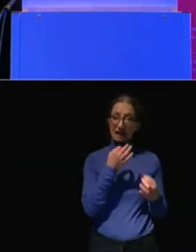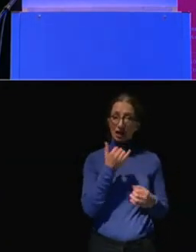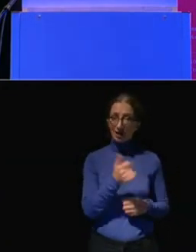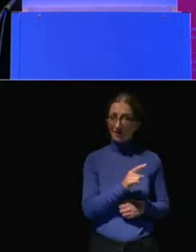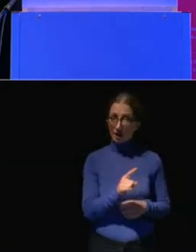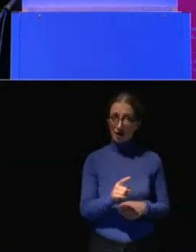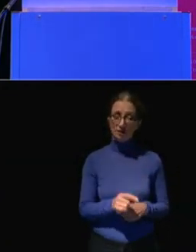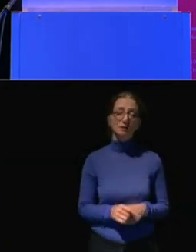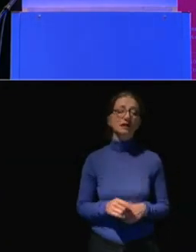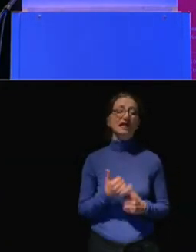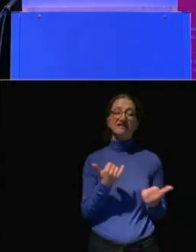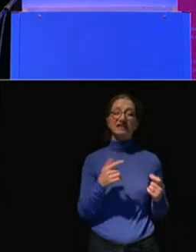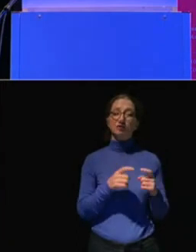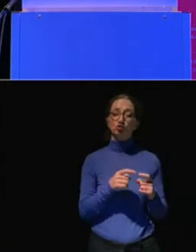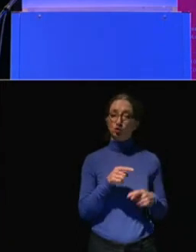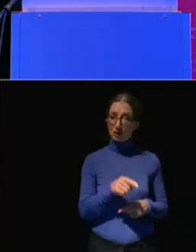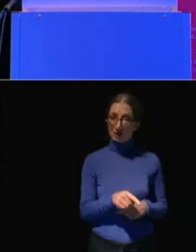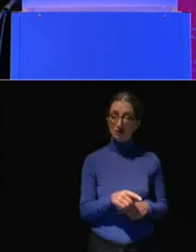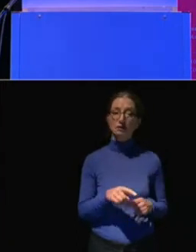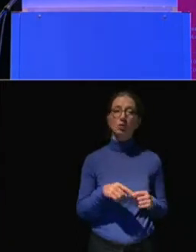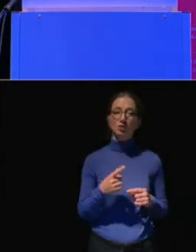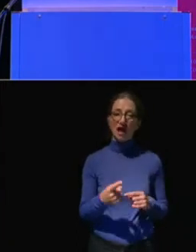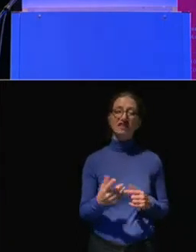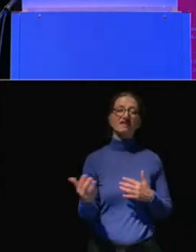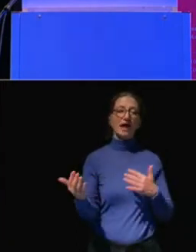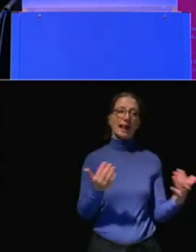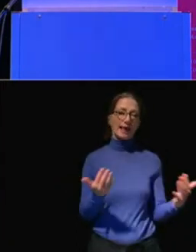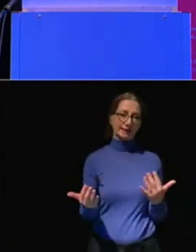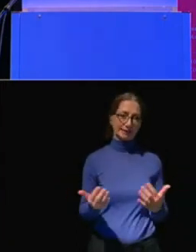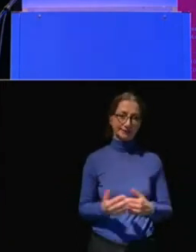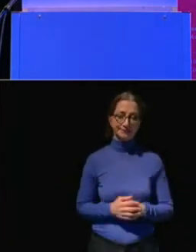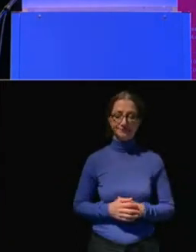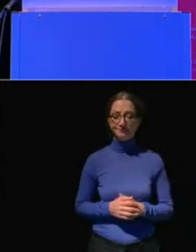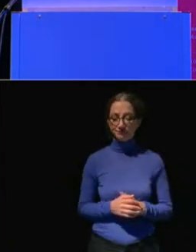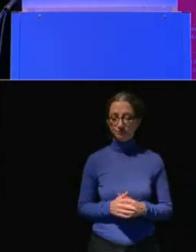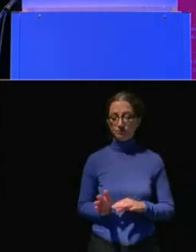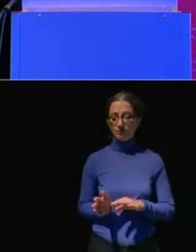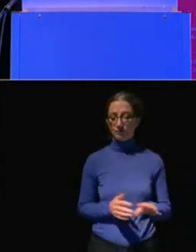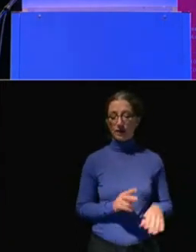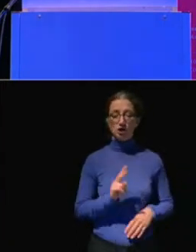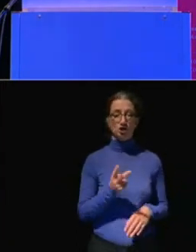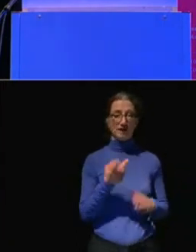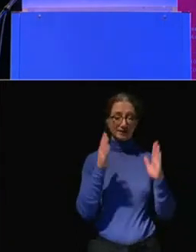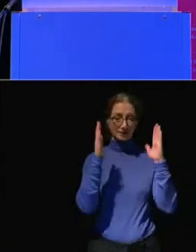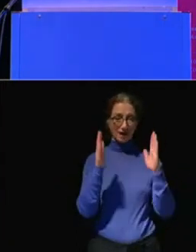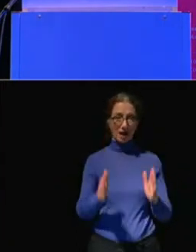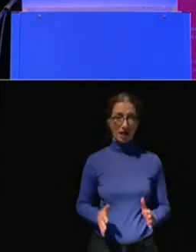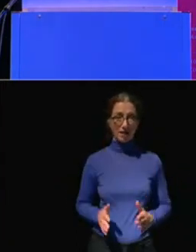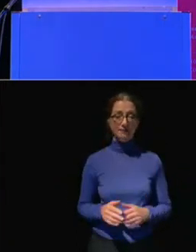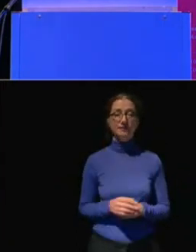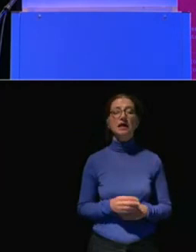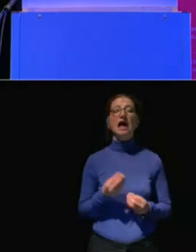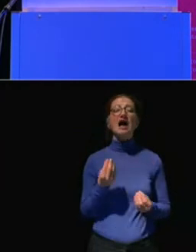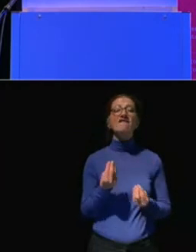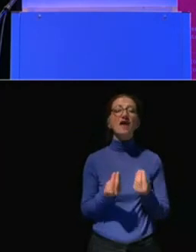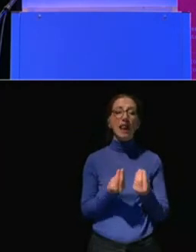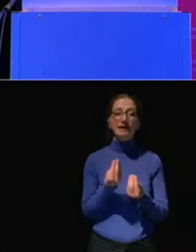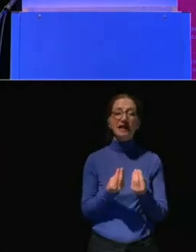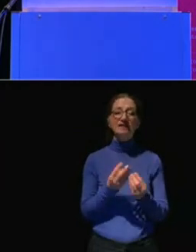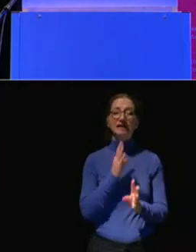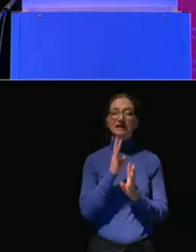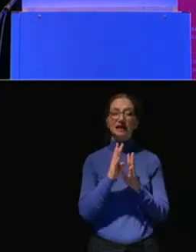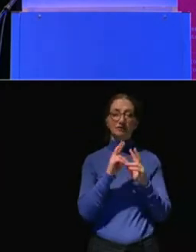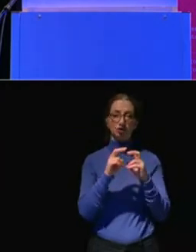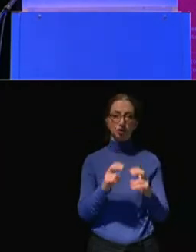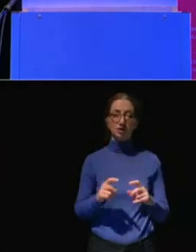funktionieren und abschließend noch diese Systeme verglichen. Im zweiten Teil wurde eine qualitative